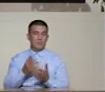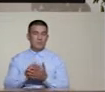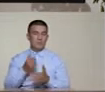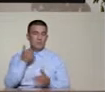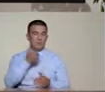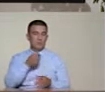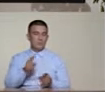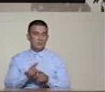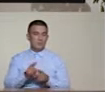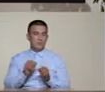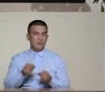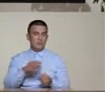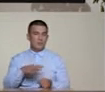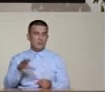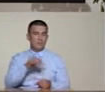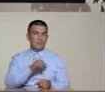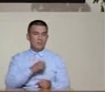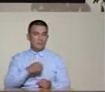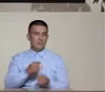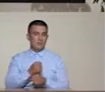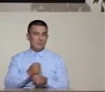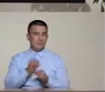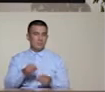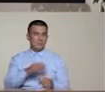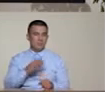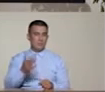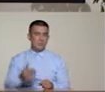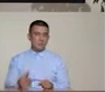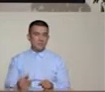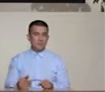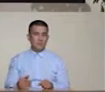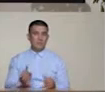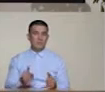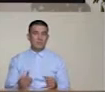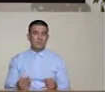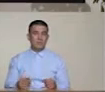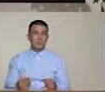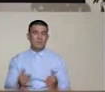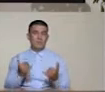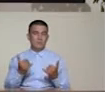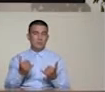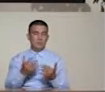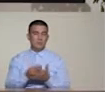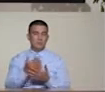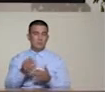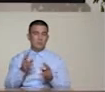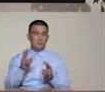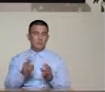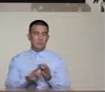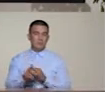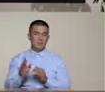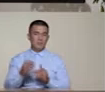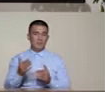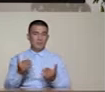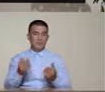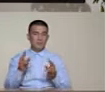o'ylaymanki, to'g'ri bajara olasiz. Endi bugungi mavzuni boshlasak.